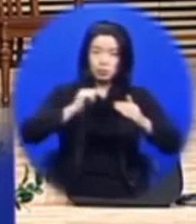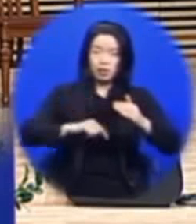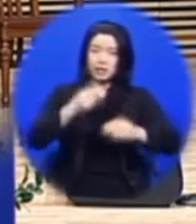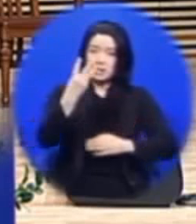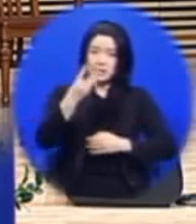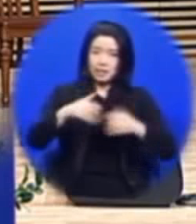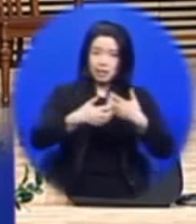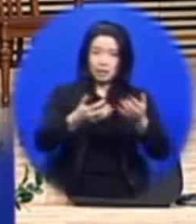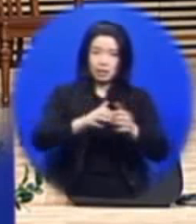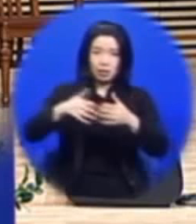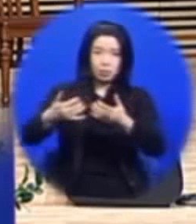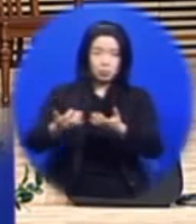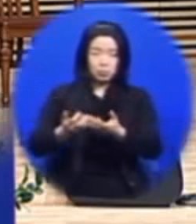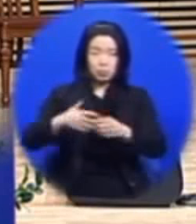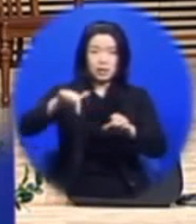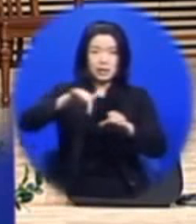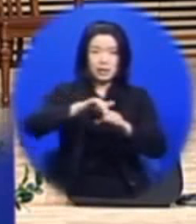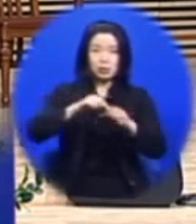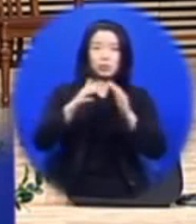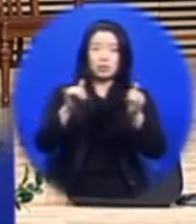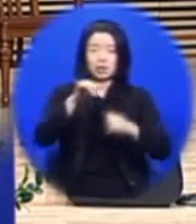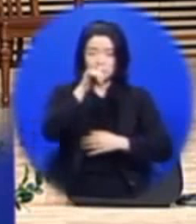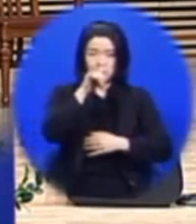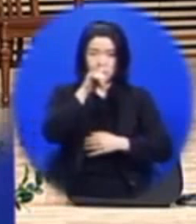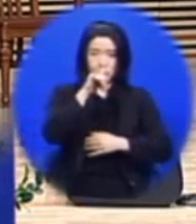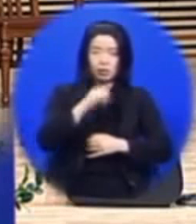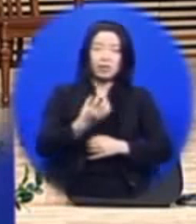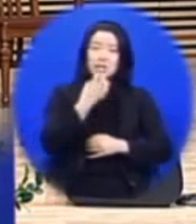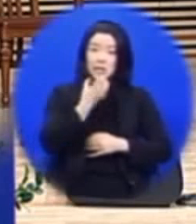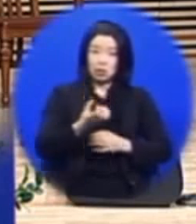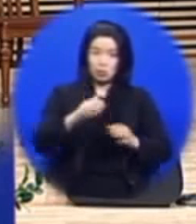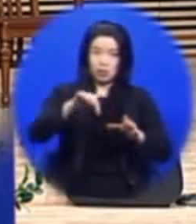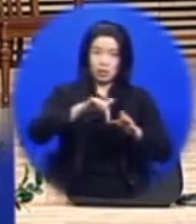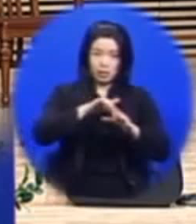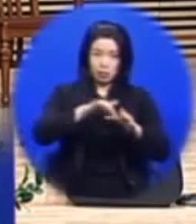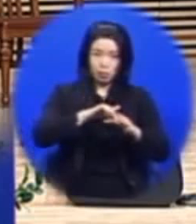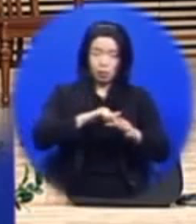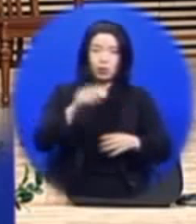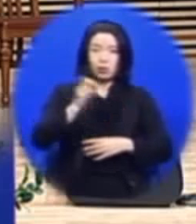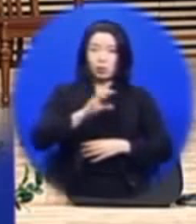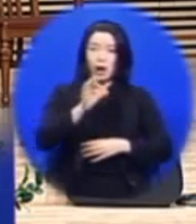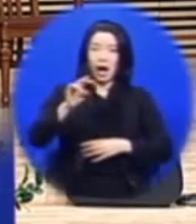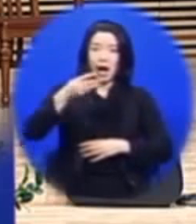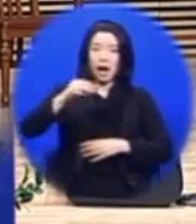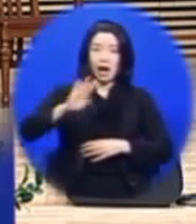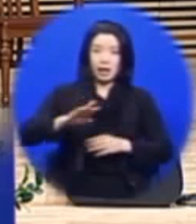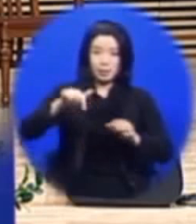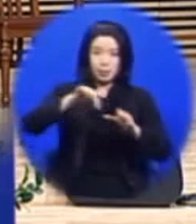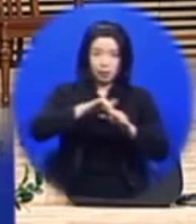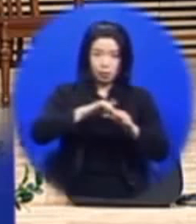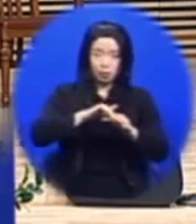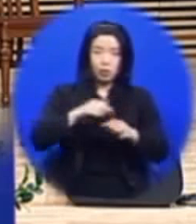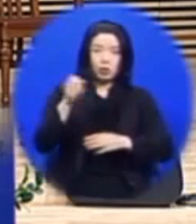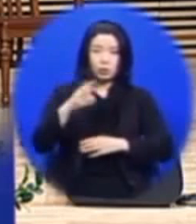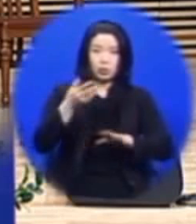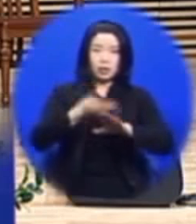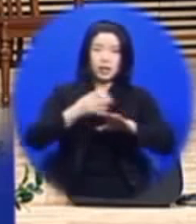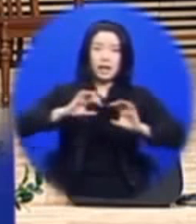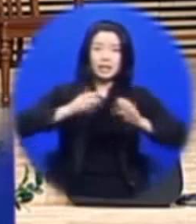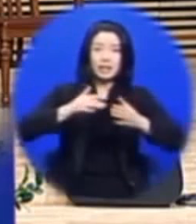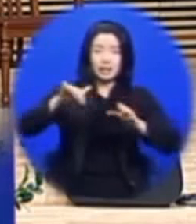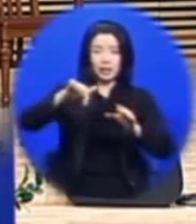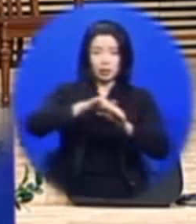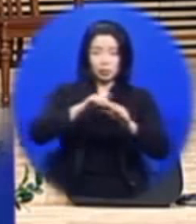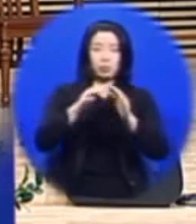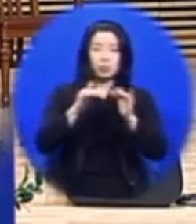부류의 기독교인이 있답니다 유대인 기독교인 또 아랍인 기독교인 그고 외국인 기독교인들이